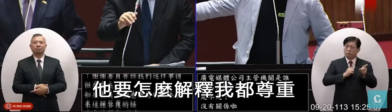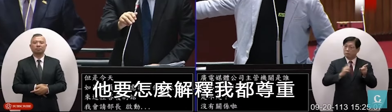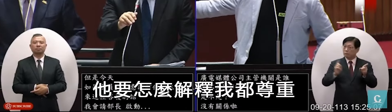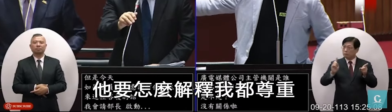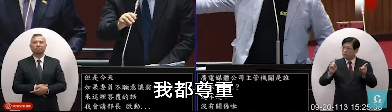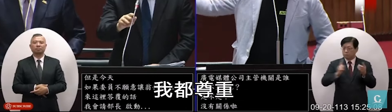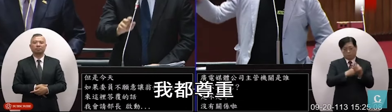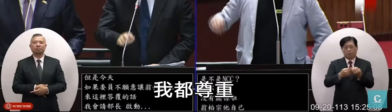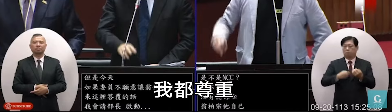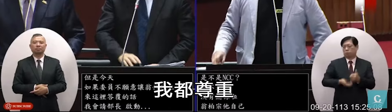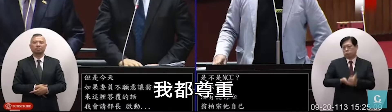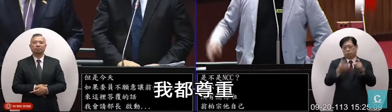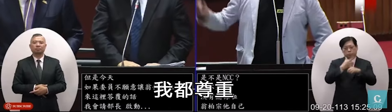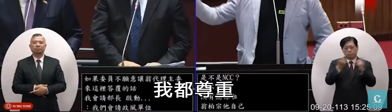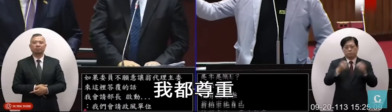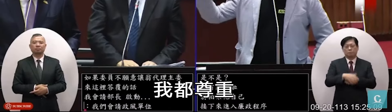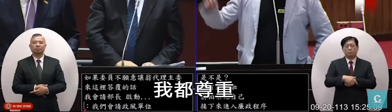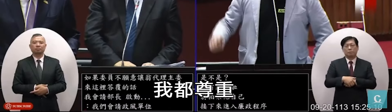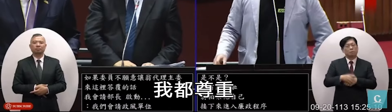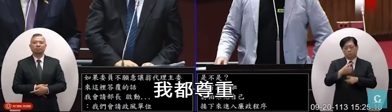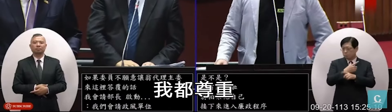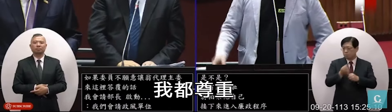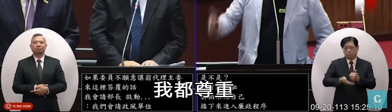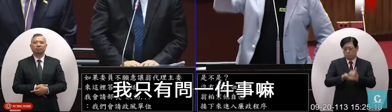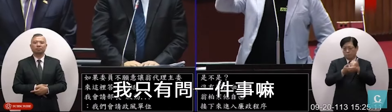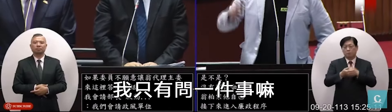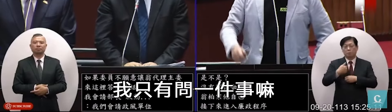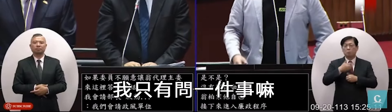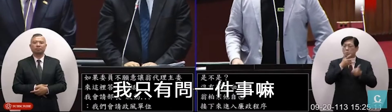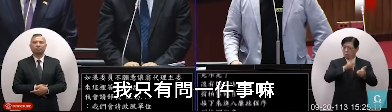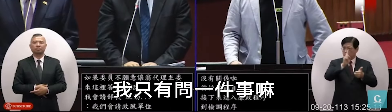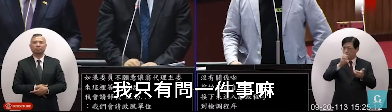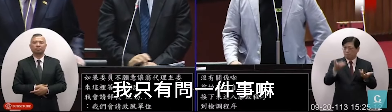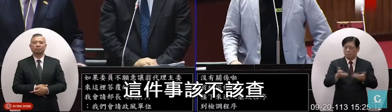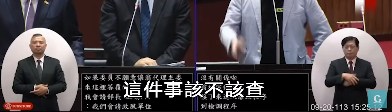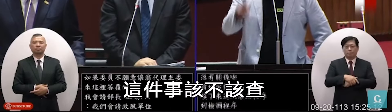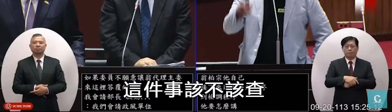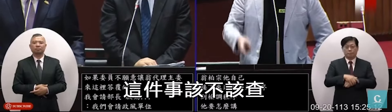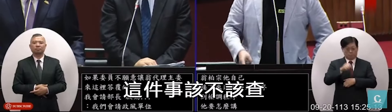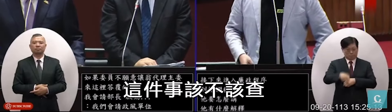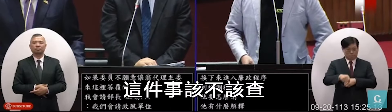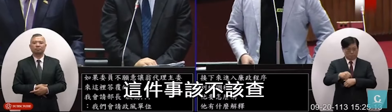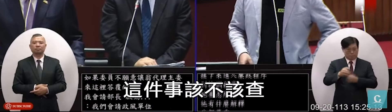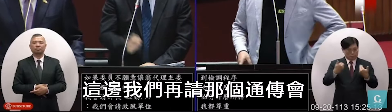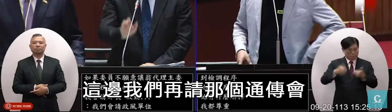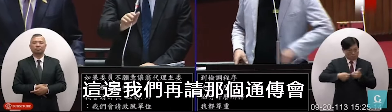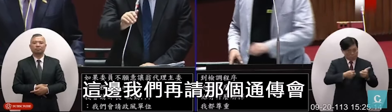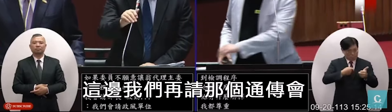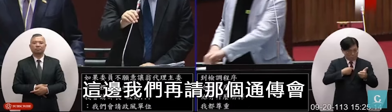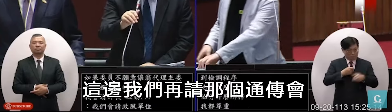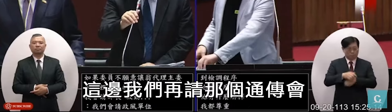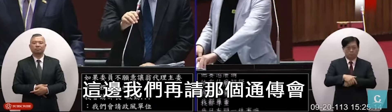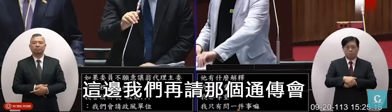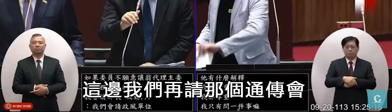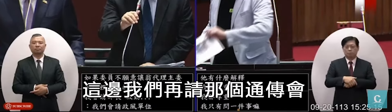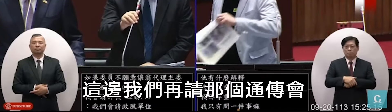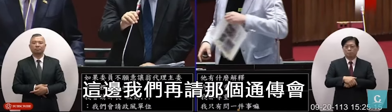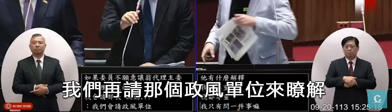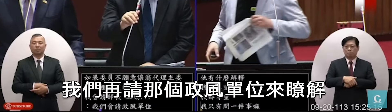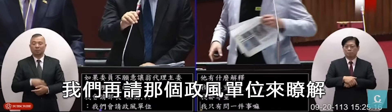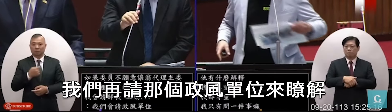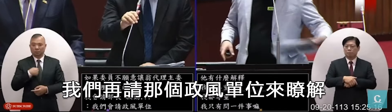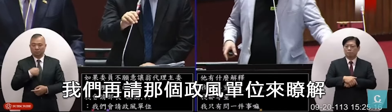释，我都尊重，我都尊重。我只有问一件事嘛，这件事该不该查？ 这边我们再请那个